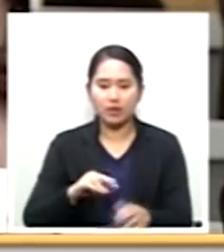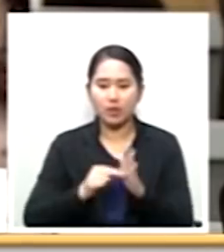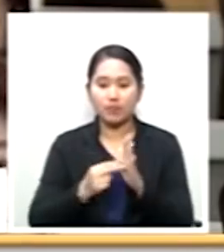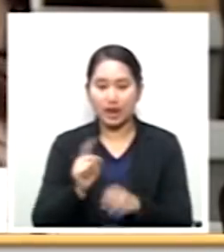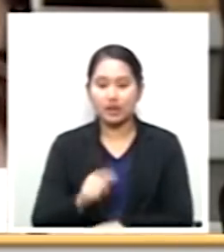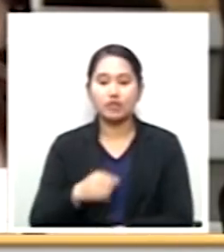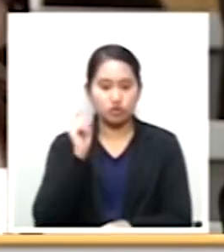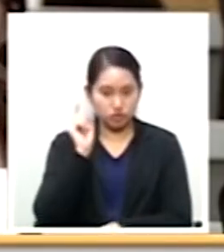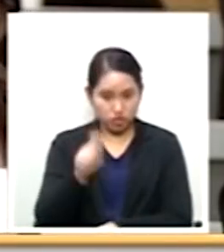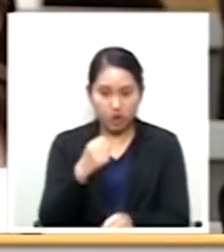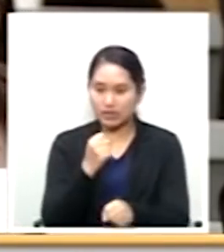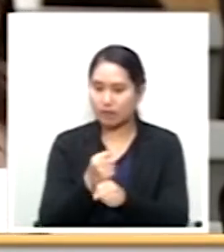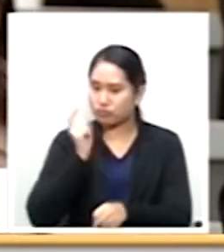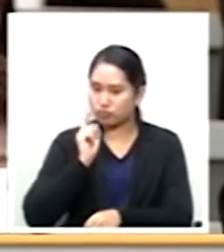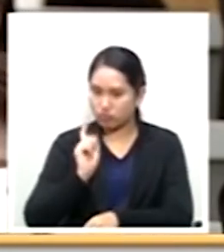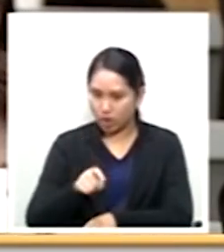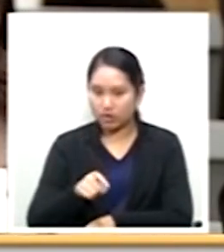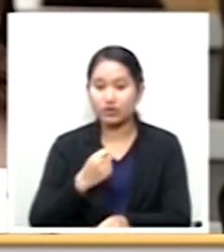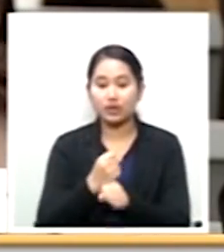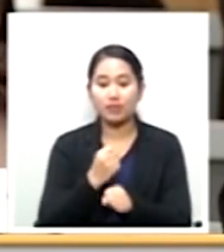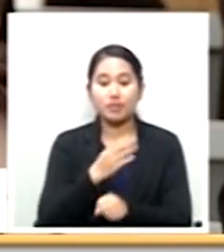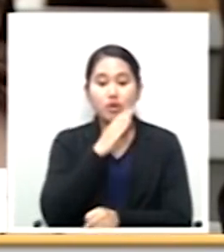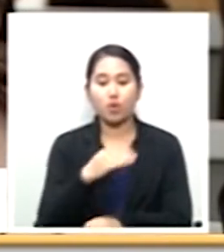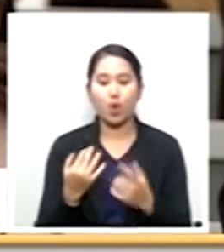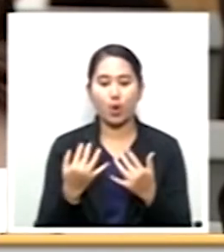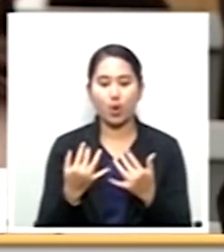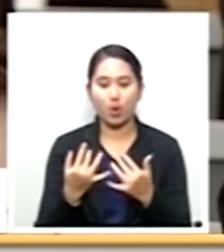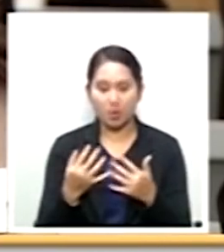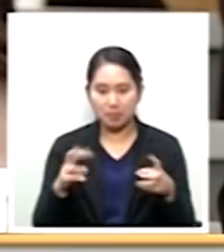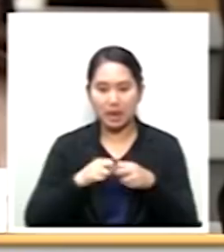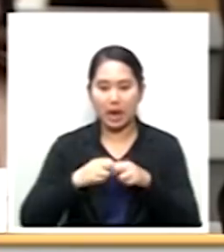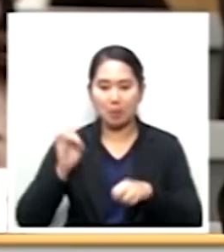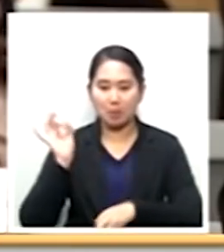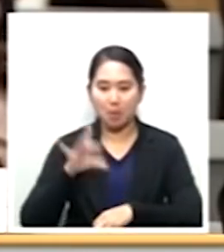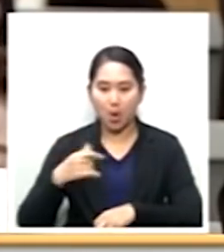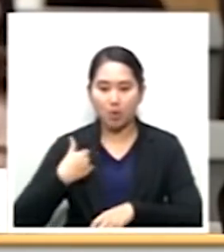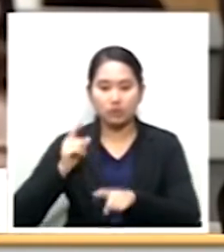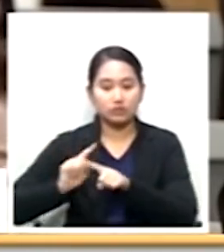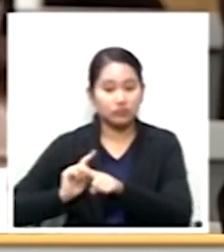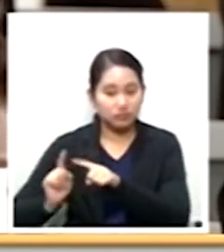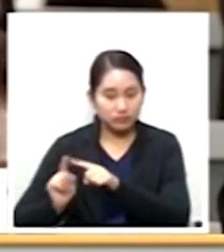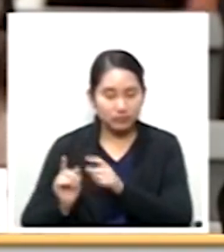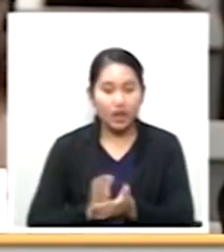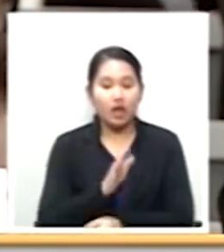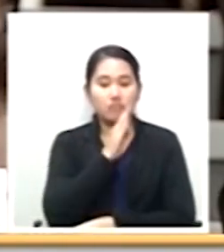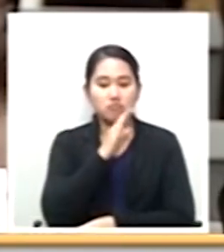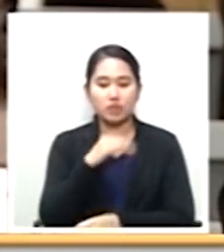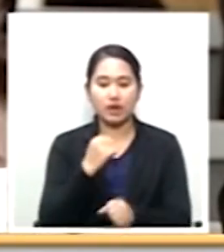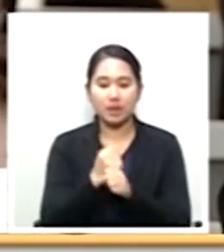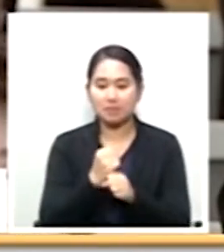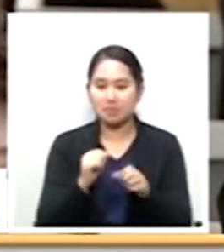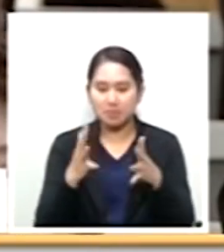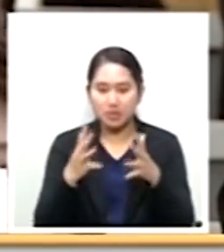องทำทันทีถ้าไม่ทำจะเกิดผลร้ายแรงตามมาถ้าไม่ทำจะเกิดผลร้ายแรงตามมาต้อง